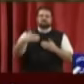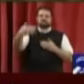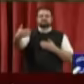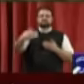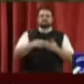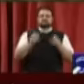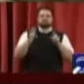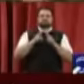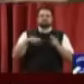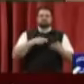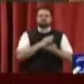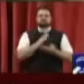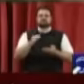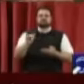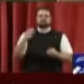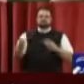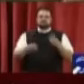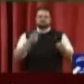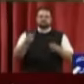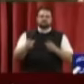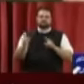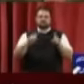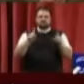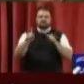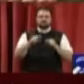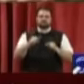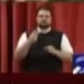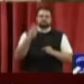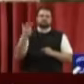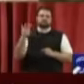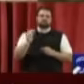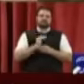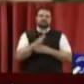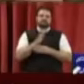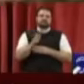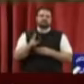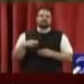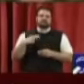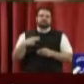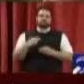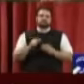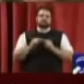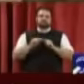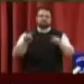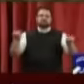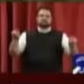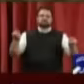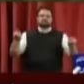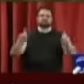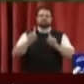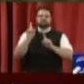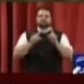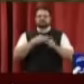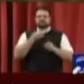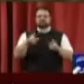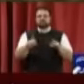căutările la ambii, cei doi sau trei implicați, sunt pe direcții diferite, dar spun același